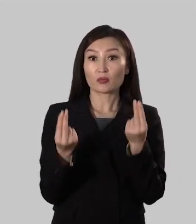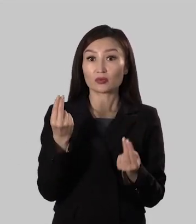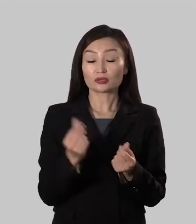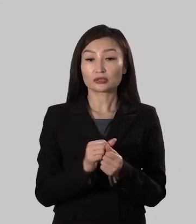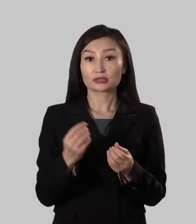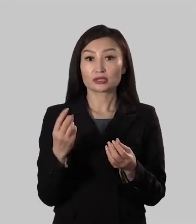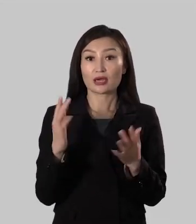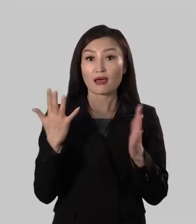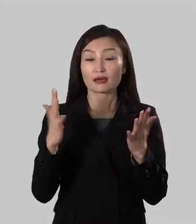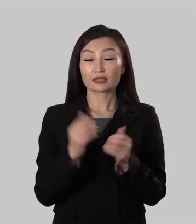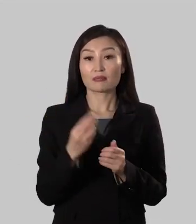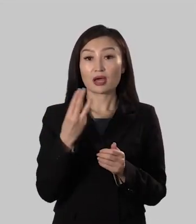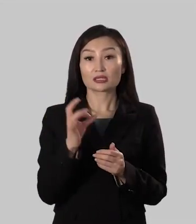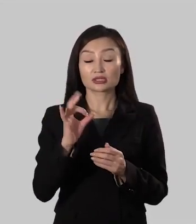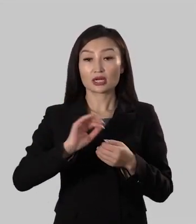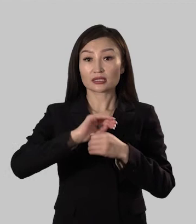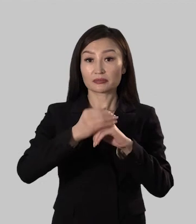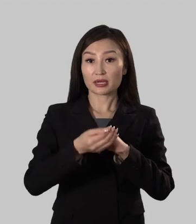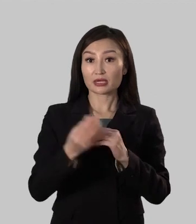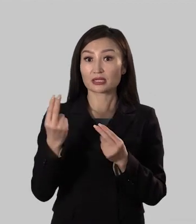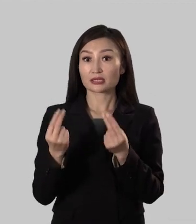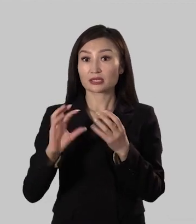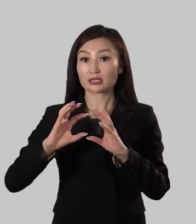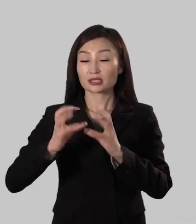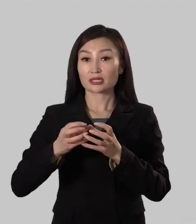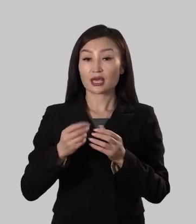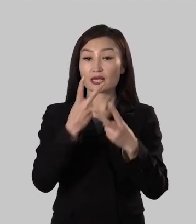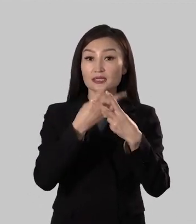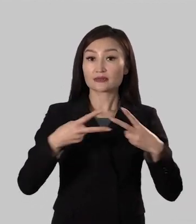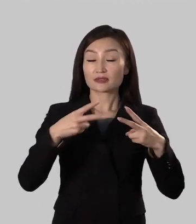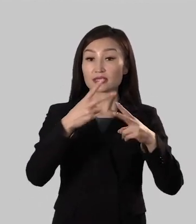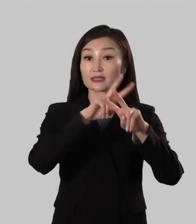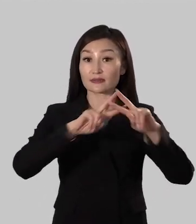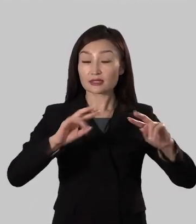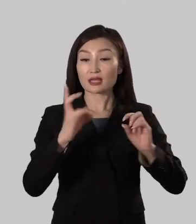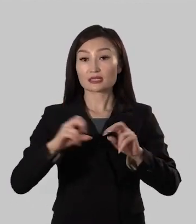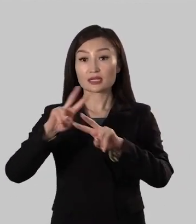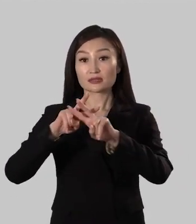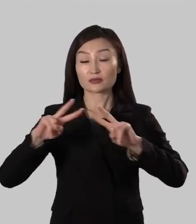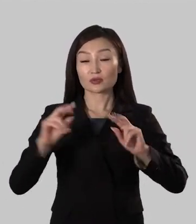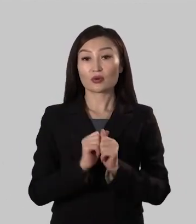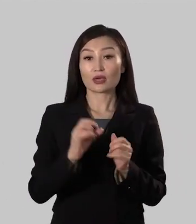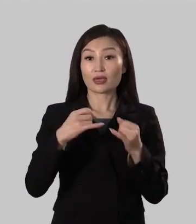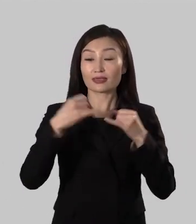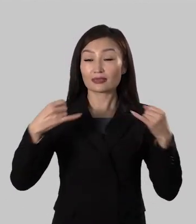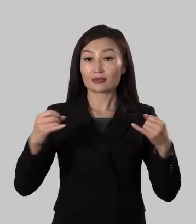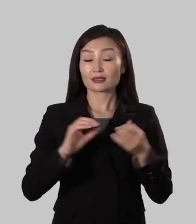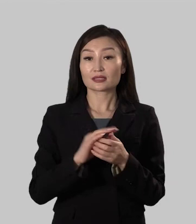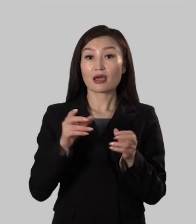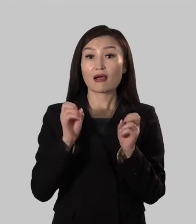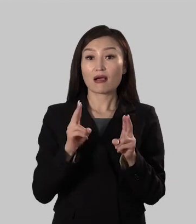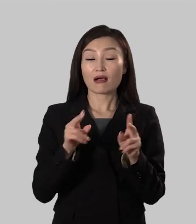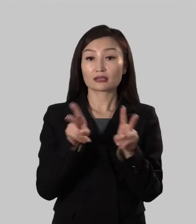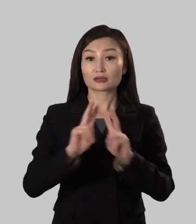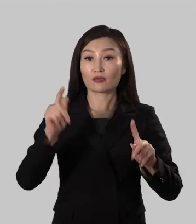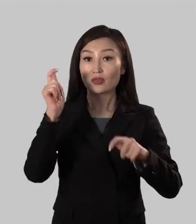переливом огней, шар за шариком прячется, а звезда за звездой. Нити светлые катятся, словно